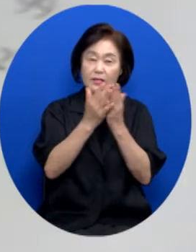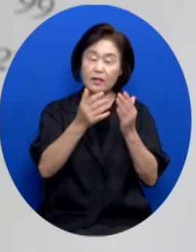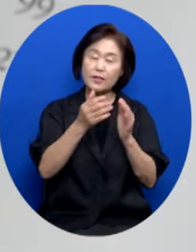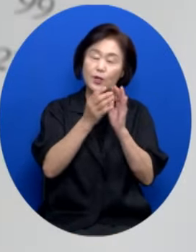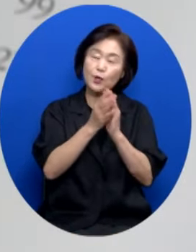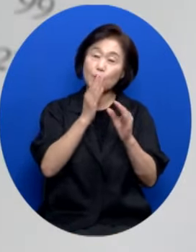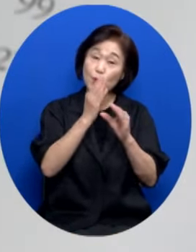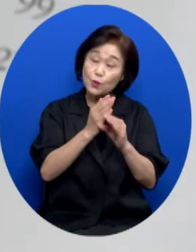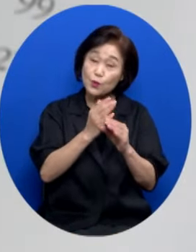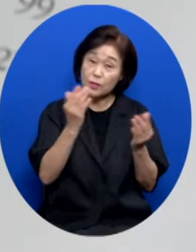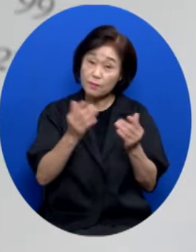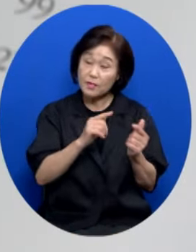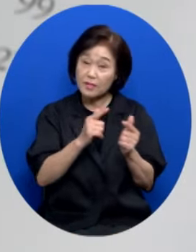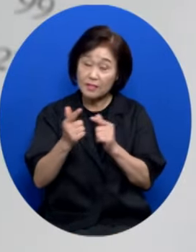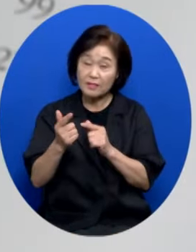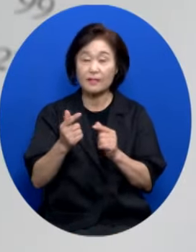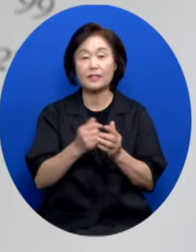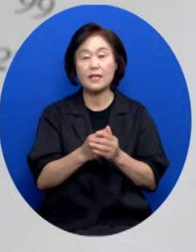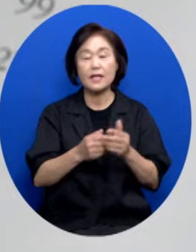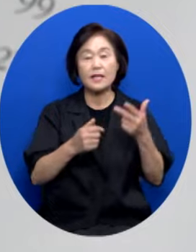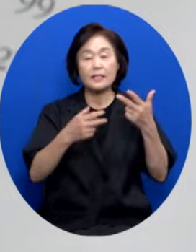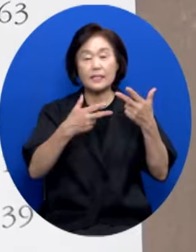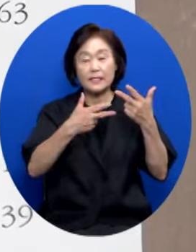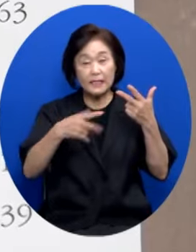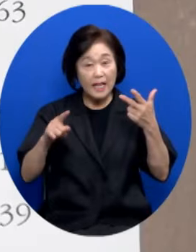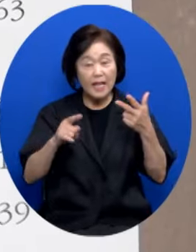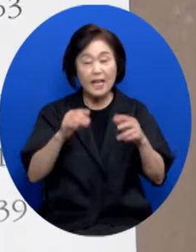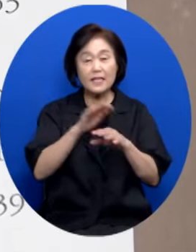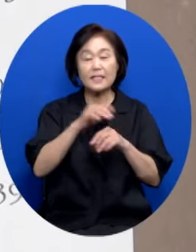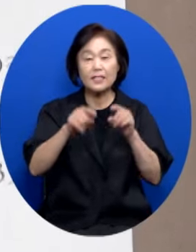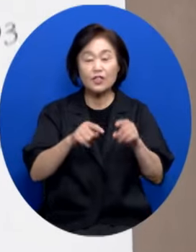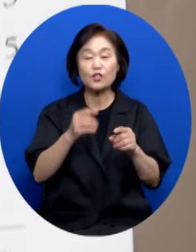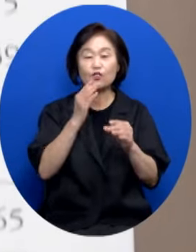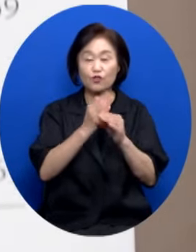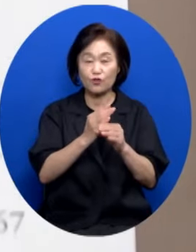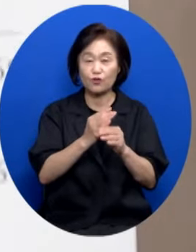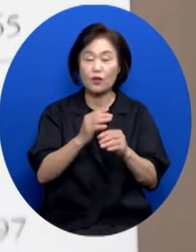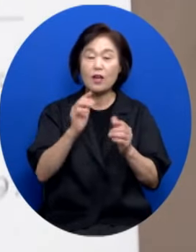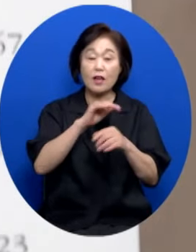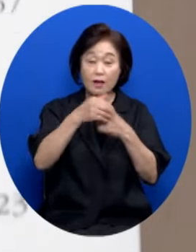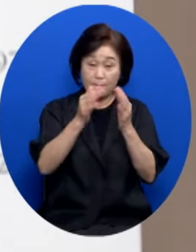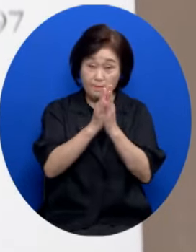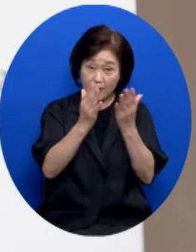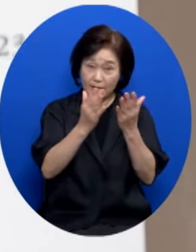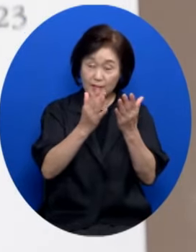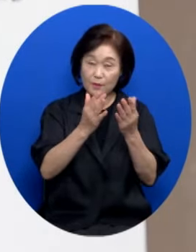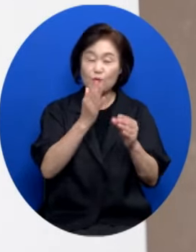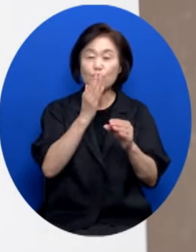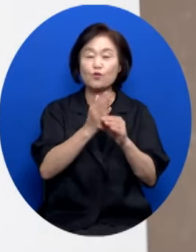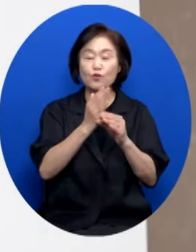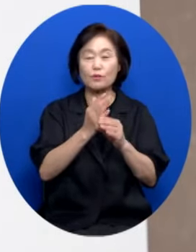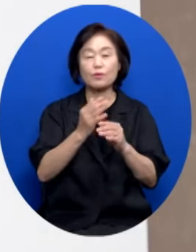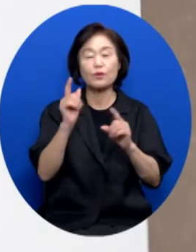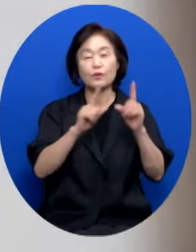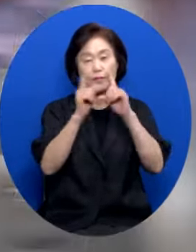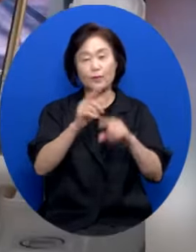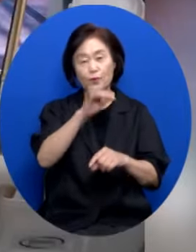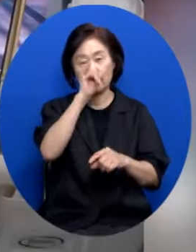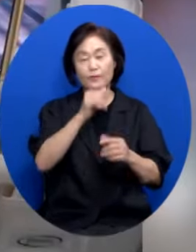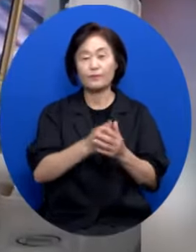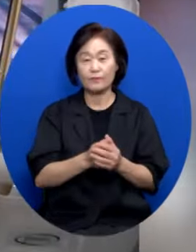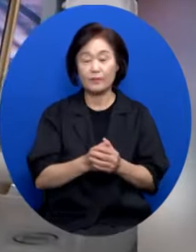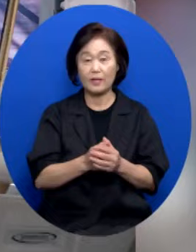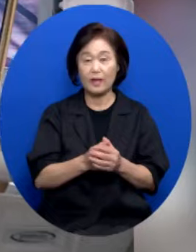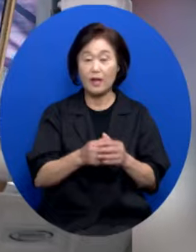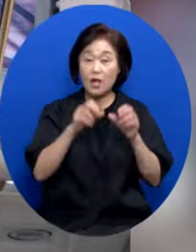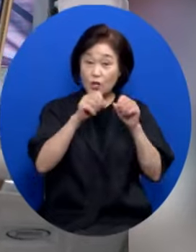중심 사역들은 개혁주의 생명신학 7대 실천운동 가운데 성경을 삶의 표준으로 삼는 신앙운동의 사례라 할 수 있습니다.